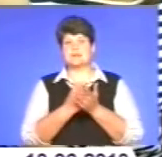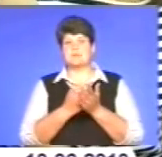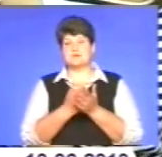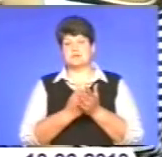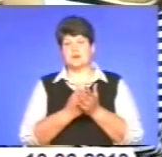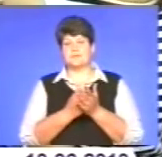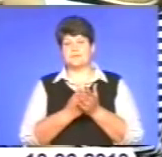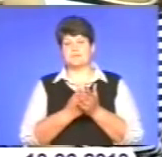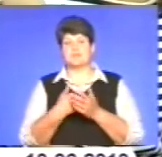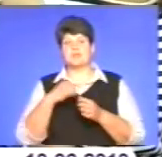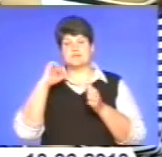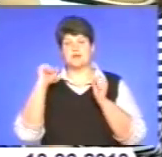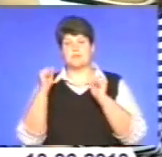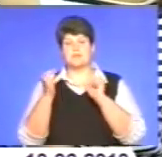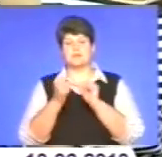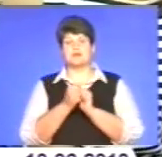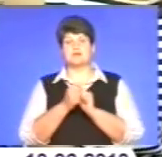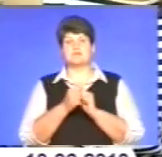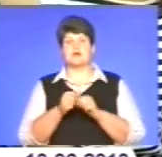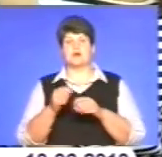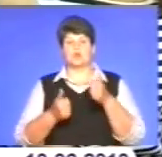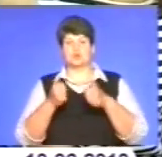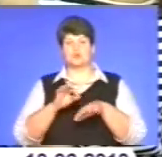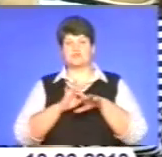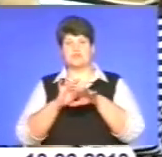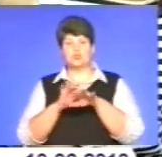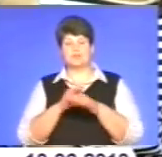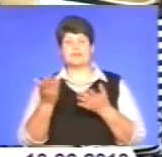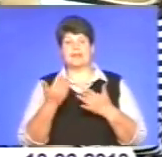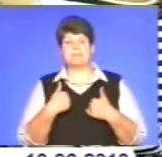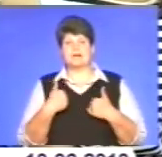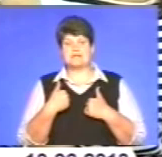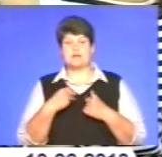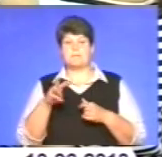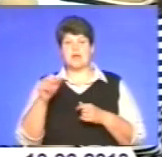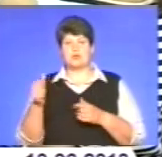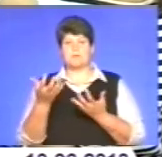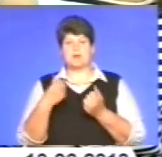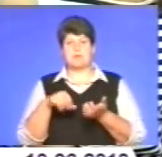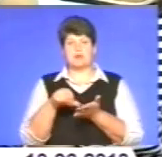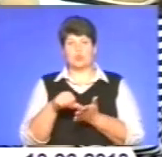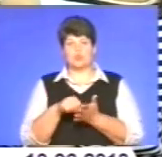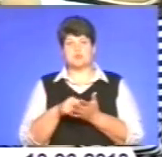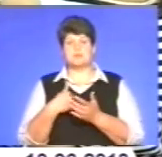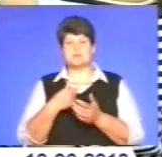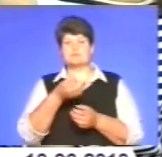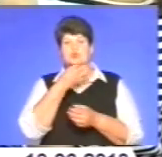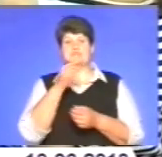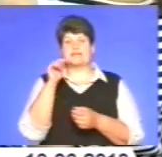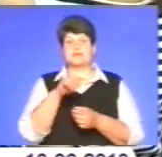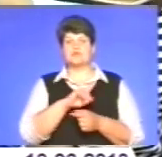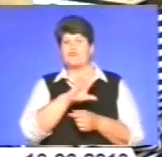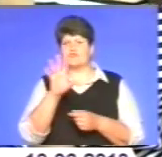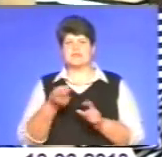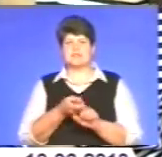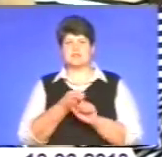Мені найбільше запам'ятався конкурс «Відун», де ми з Мар'яною приймали участь. Мені там і сплався, що це все